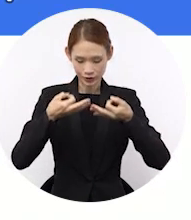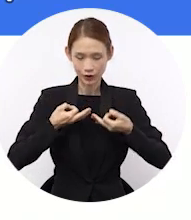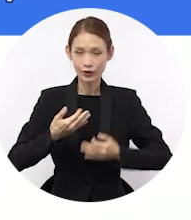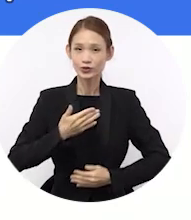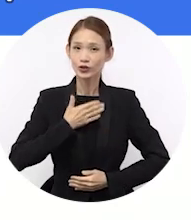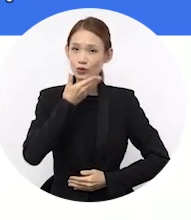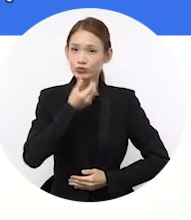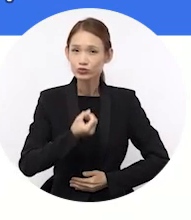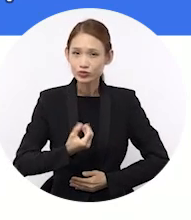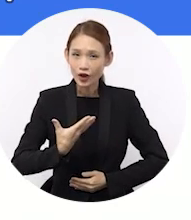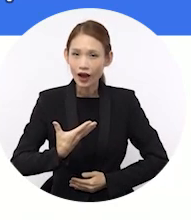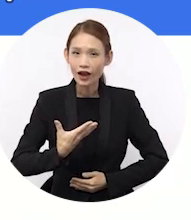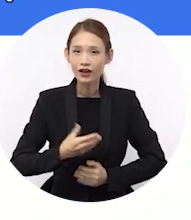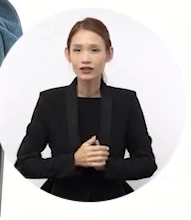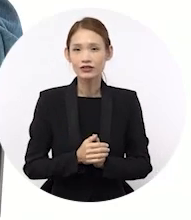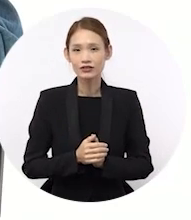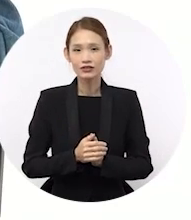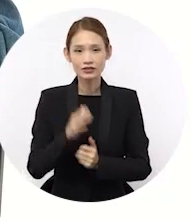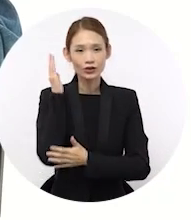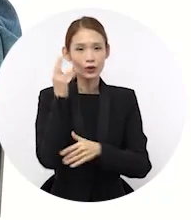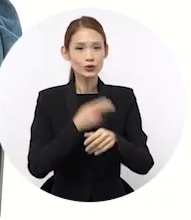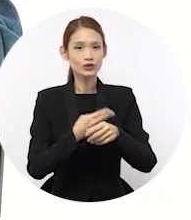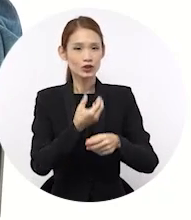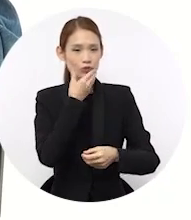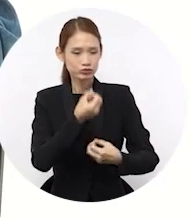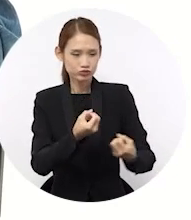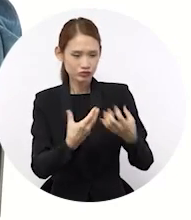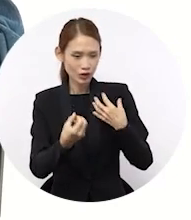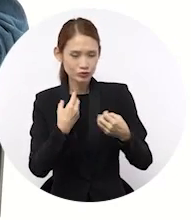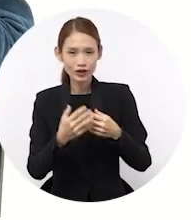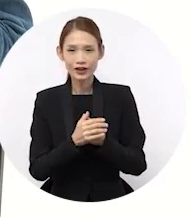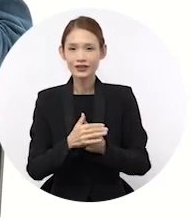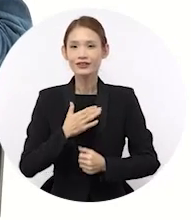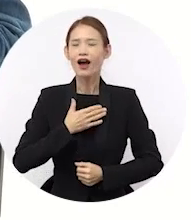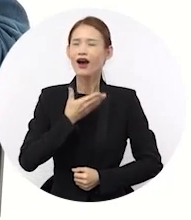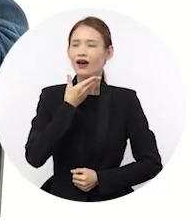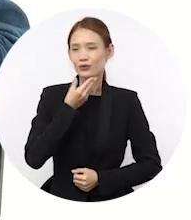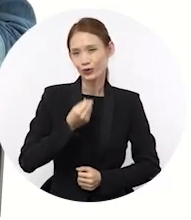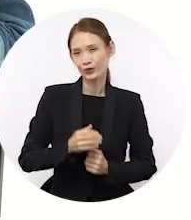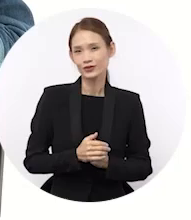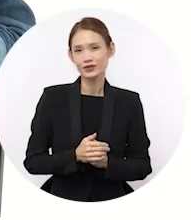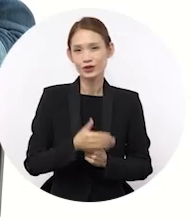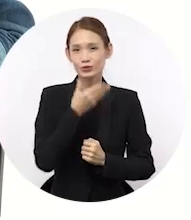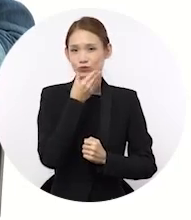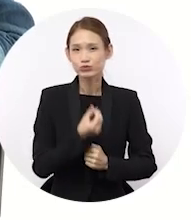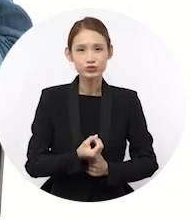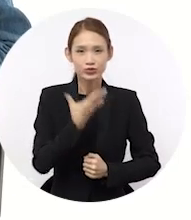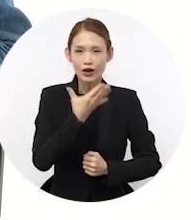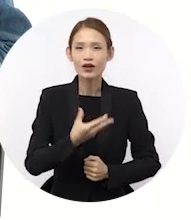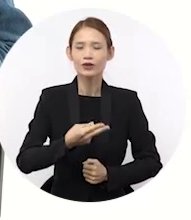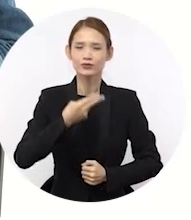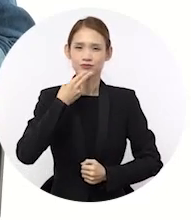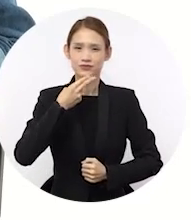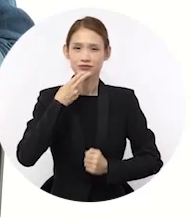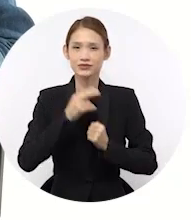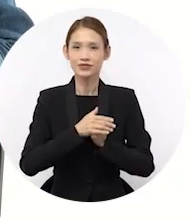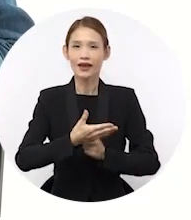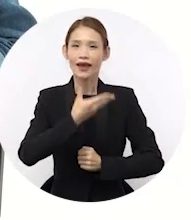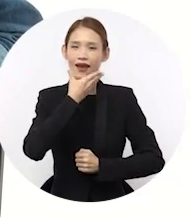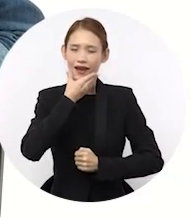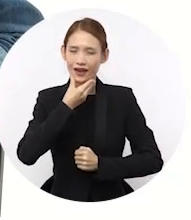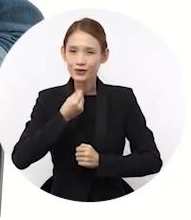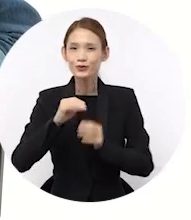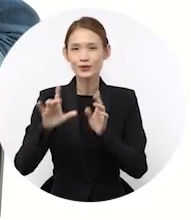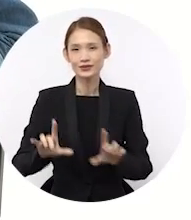저는 불행한 사람인가요, 여러분? 지금 교실에서 누가 불행하다고 하는 거 아니지? 나 너무 행복한데. 네, 불행하지 않아요, 저는. 너무 행복하게